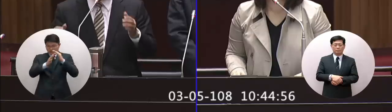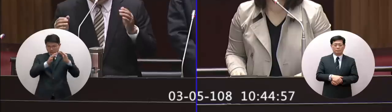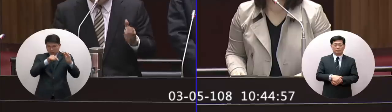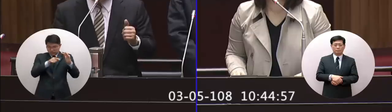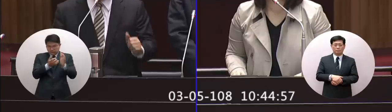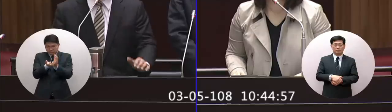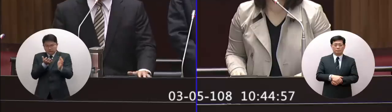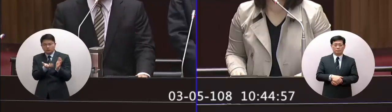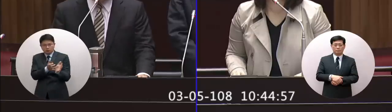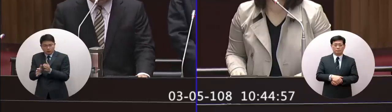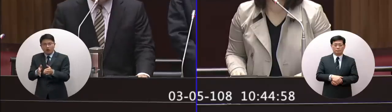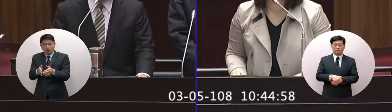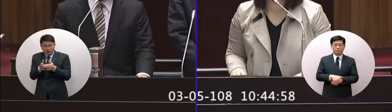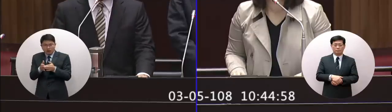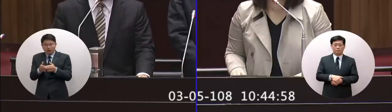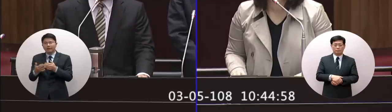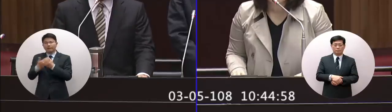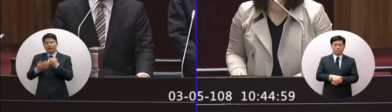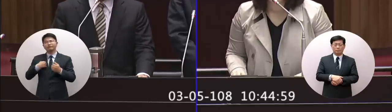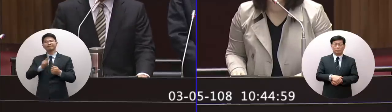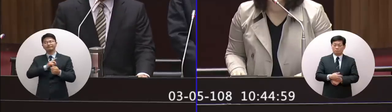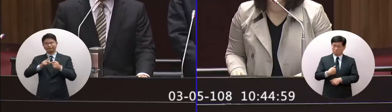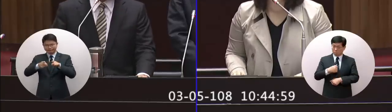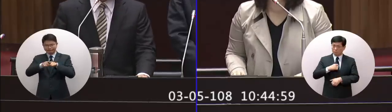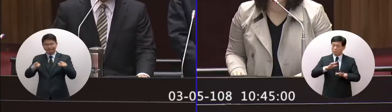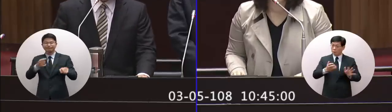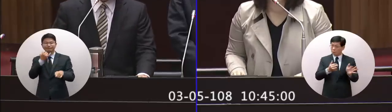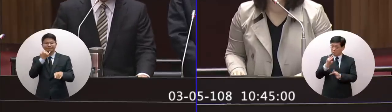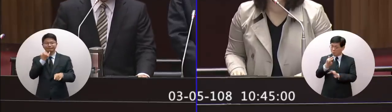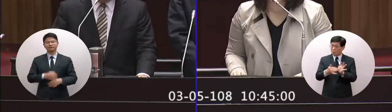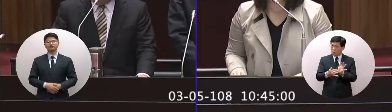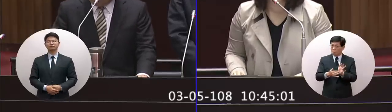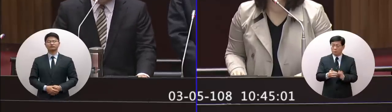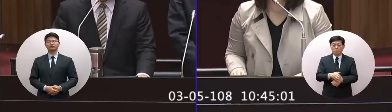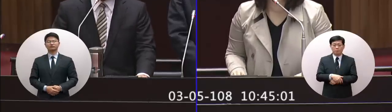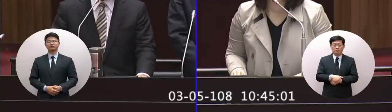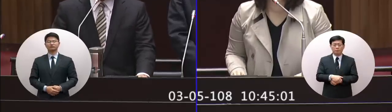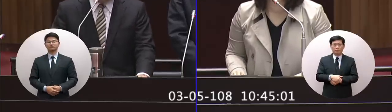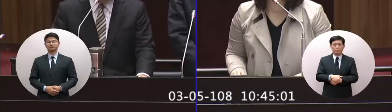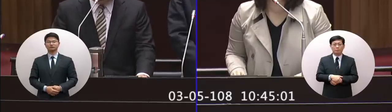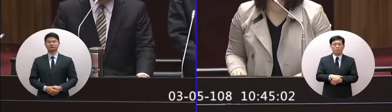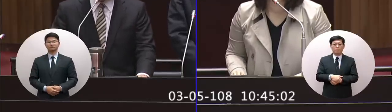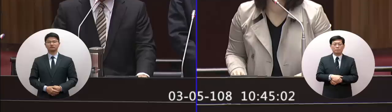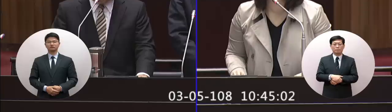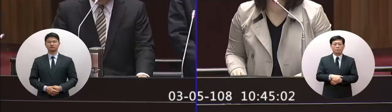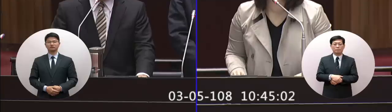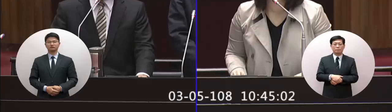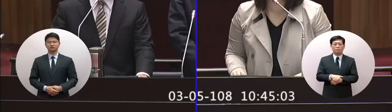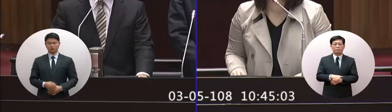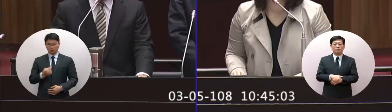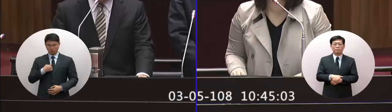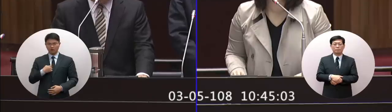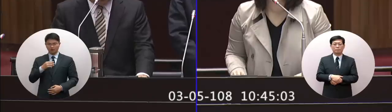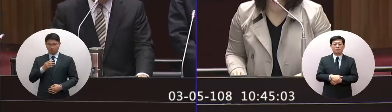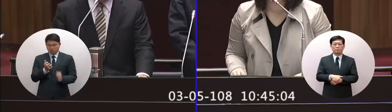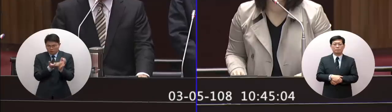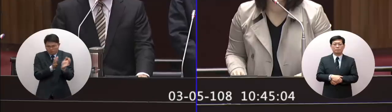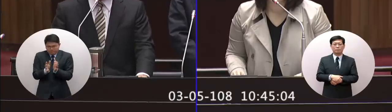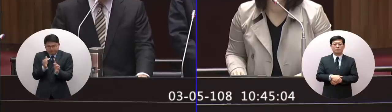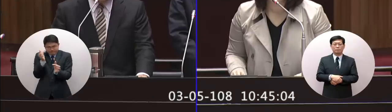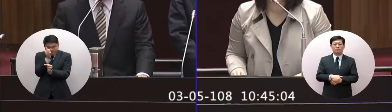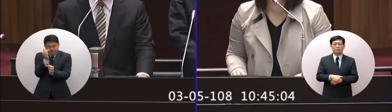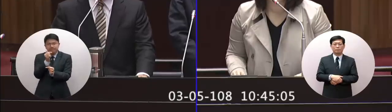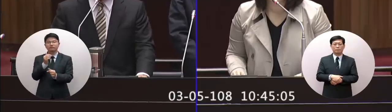备，才能得到和平。 所以我们已经做好准备了吗？ 我们都做最万全的准